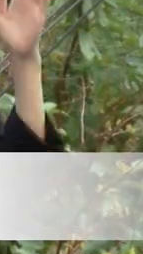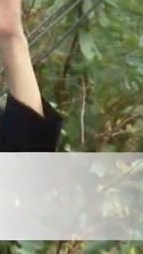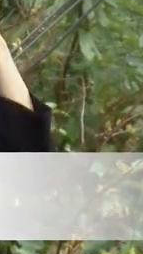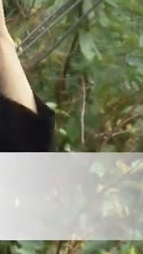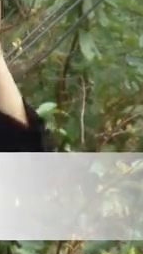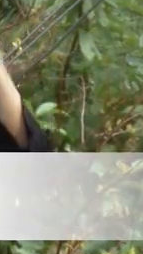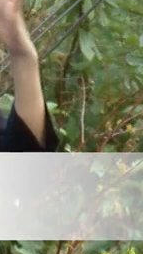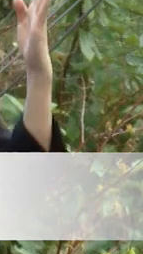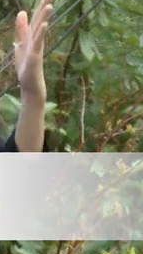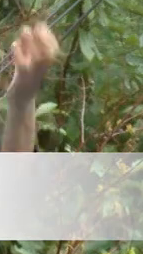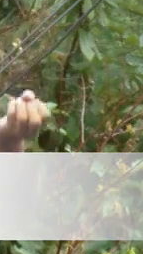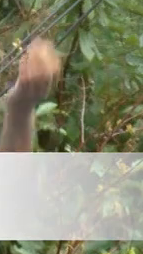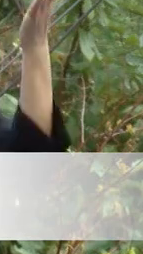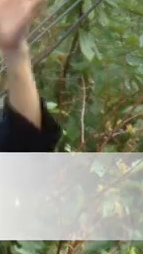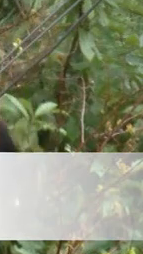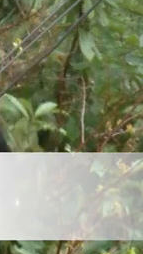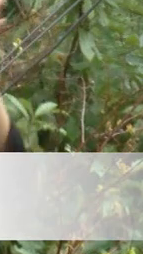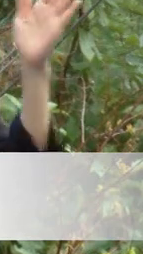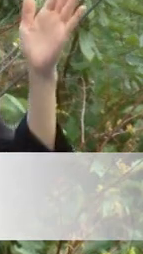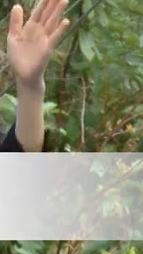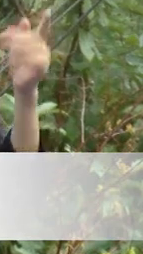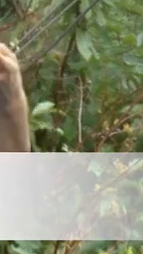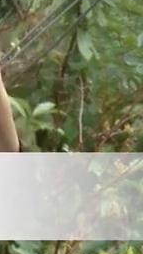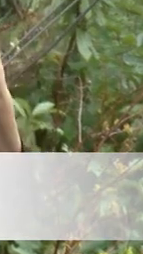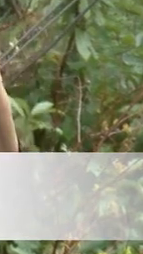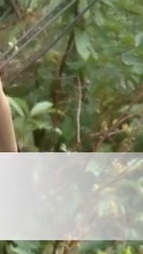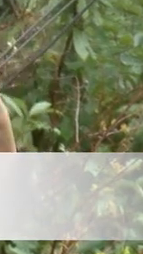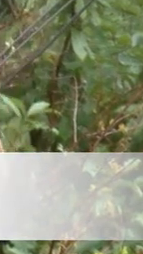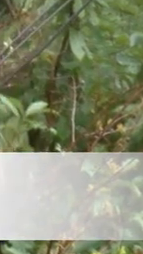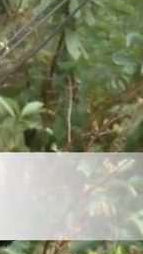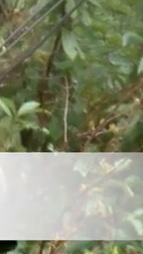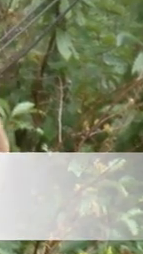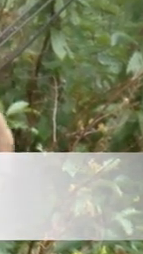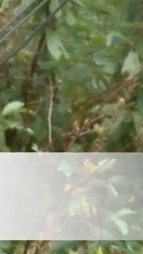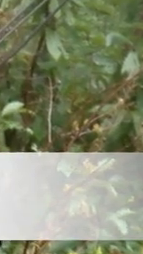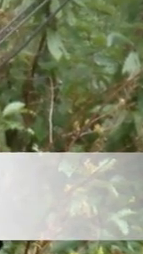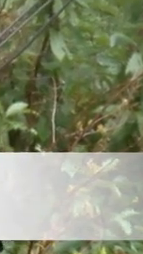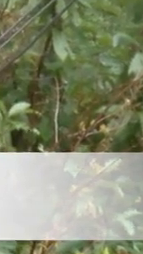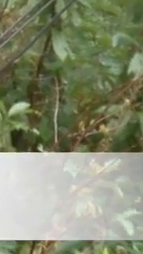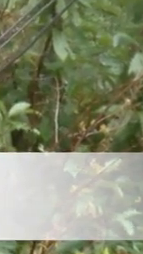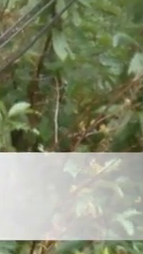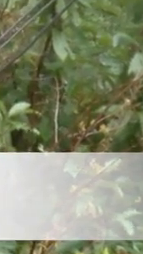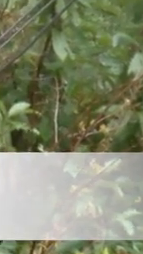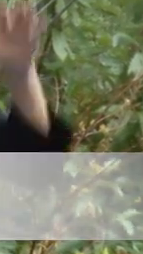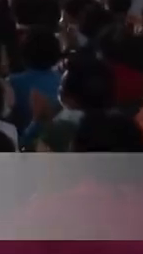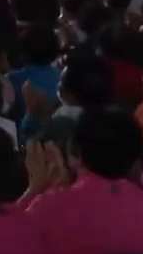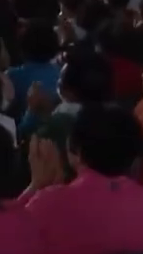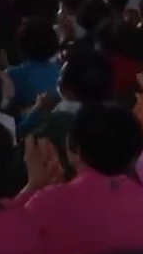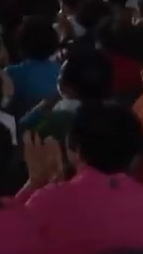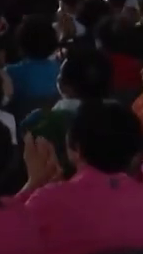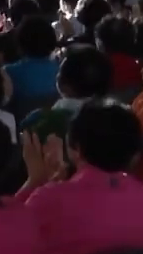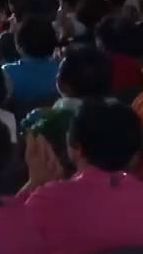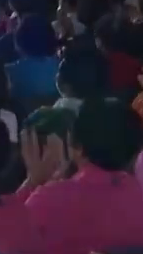장통합의학박람회를 개최한 것을 매우 뜻깊게 생각하고 여러분을 환영합니다.